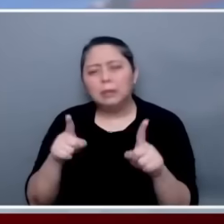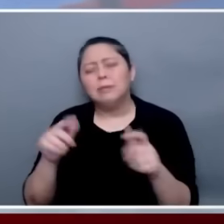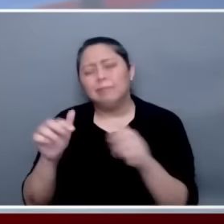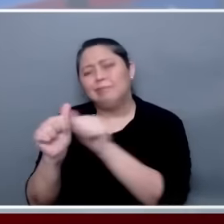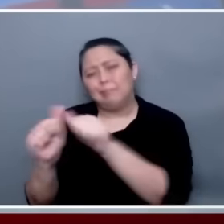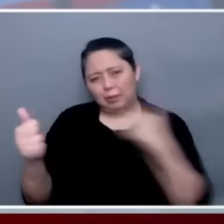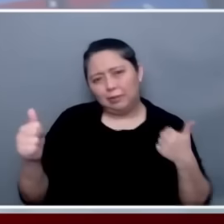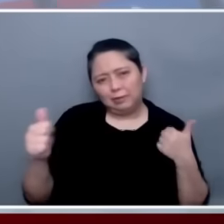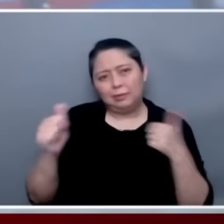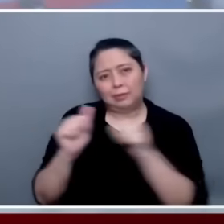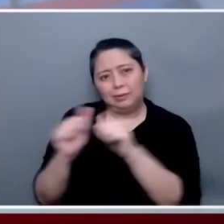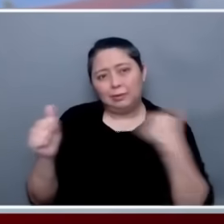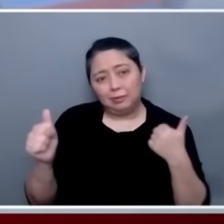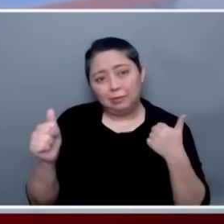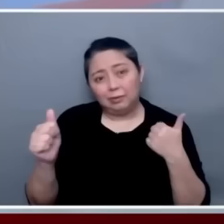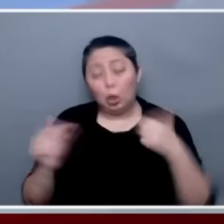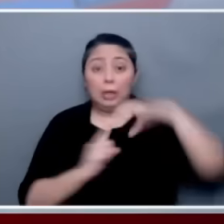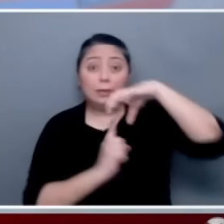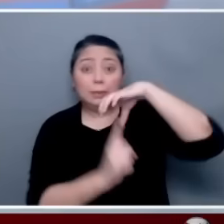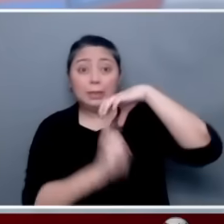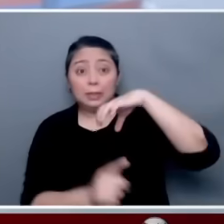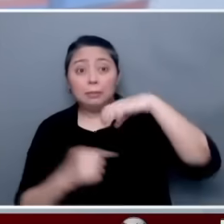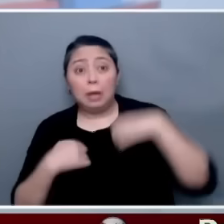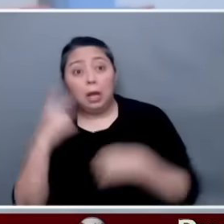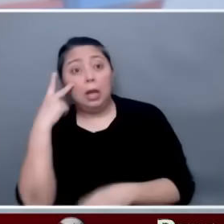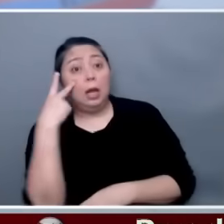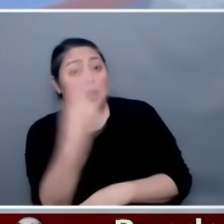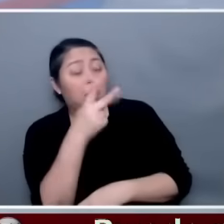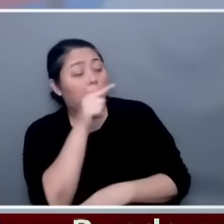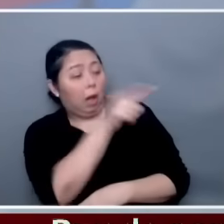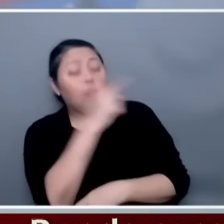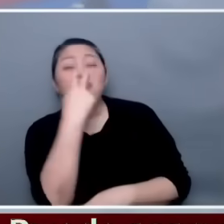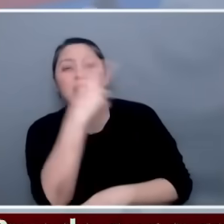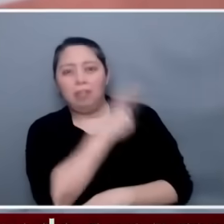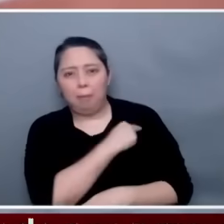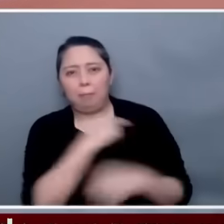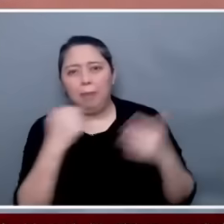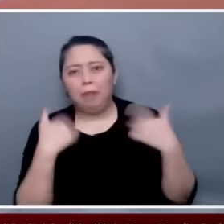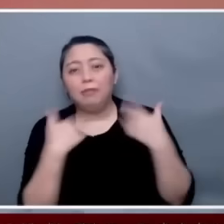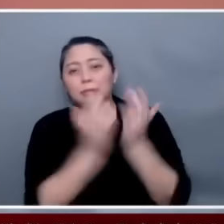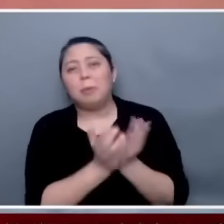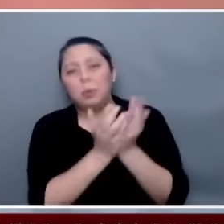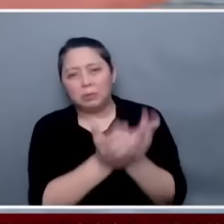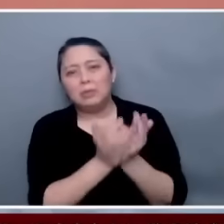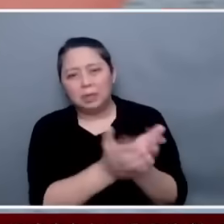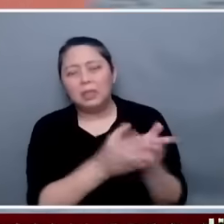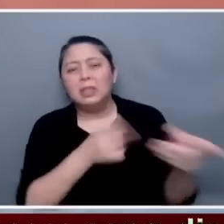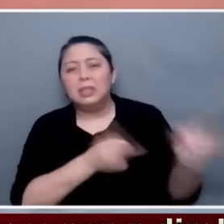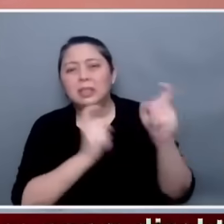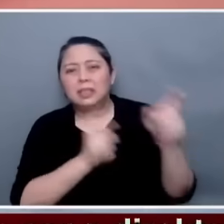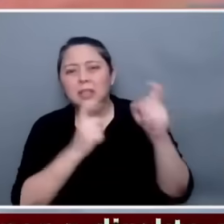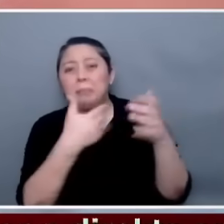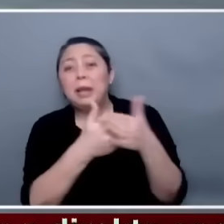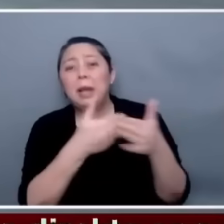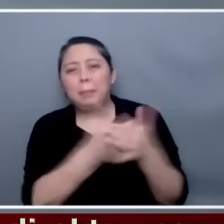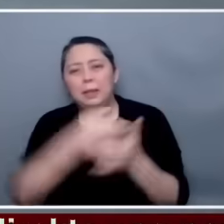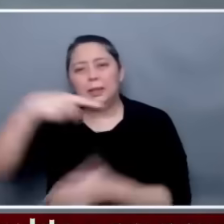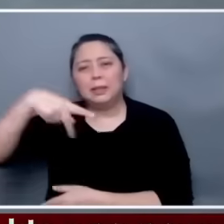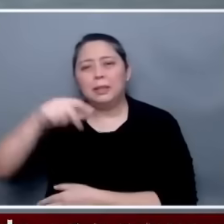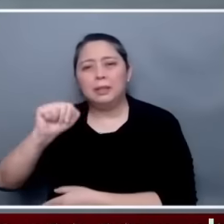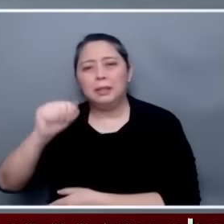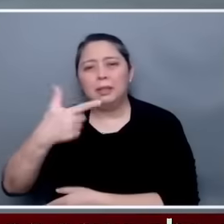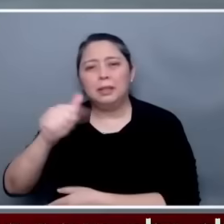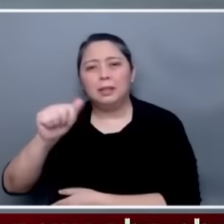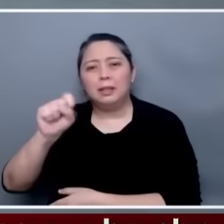isang bangka ng Vietnam na nangingisda malapit sa Pag-asa Island. Tansya ng mga tao, kulang sa 3